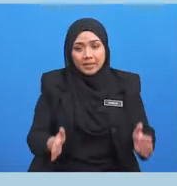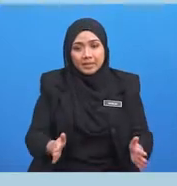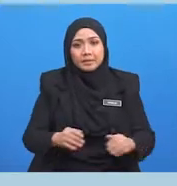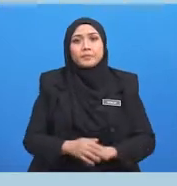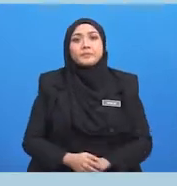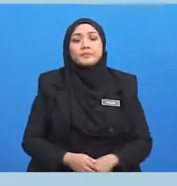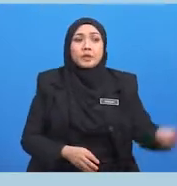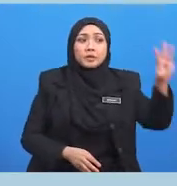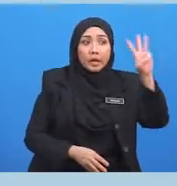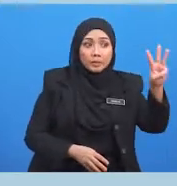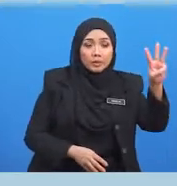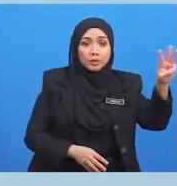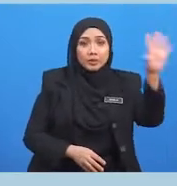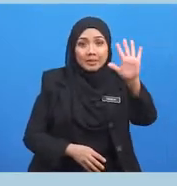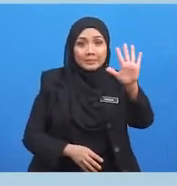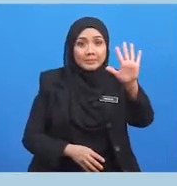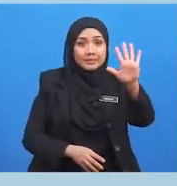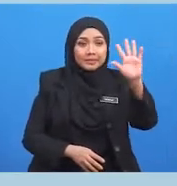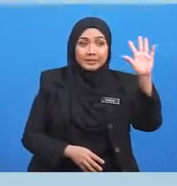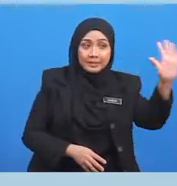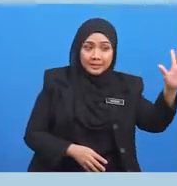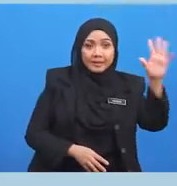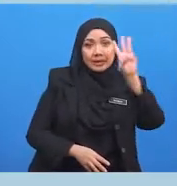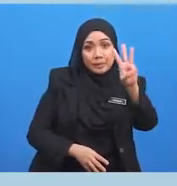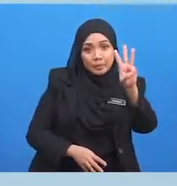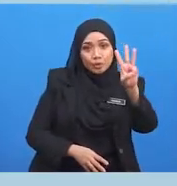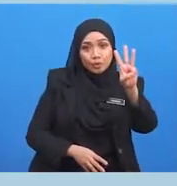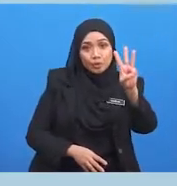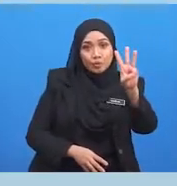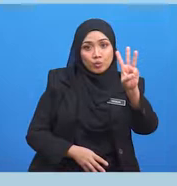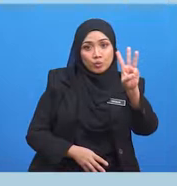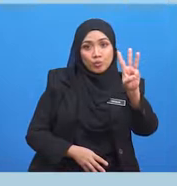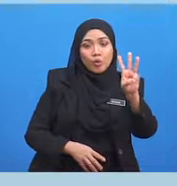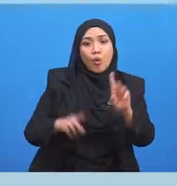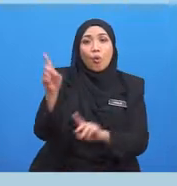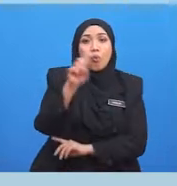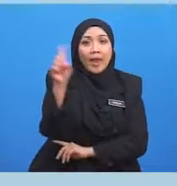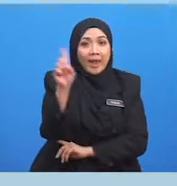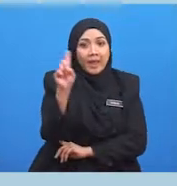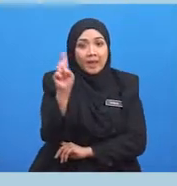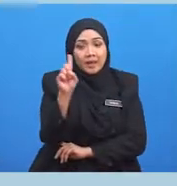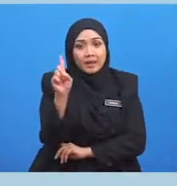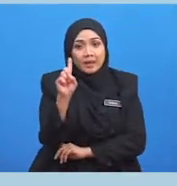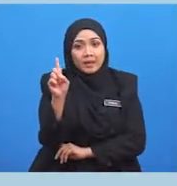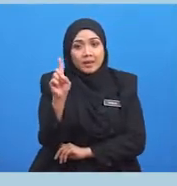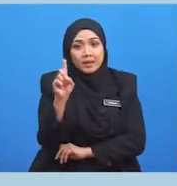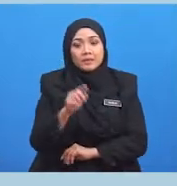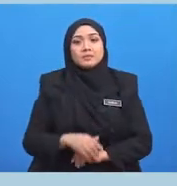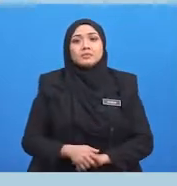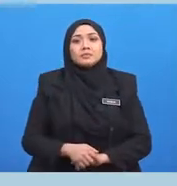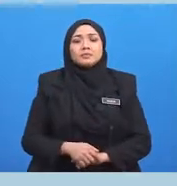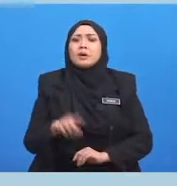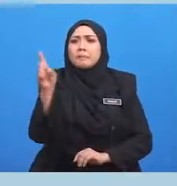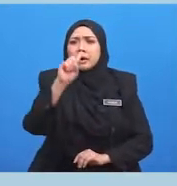W yang terakhir iaitu yang kelima ialah where atau di mana. Di